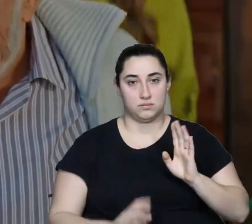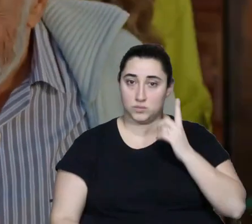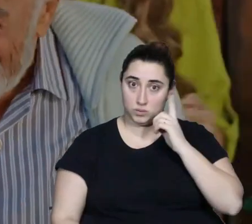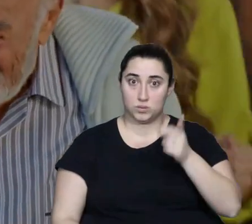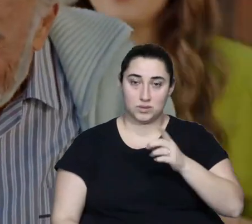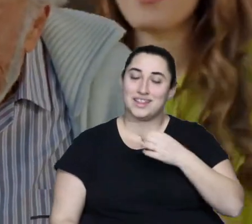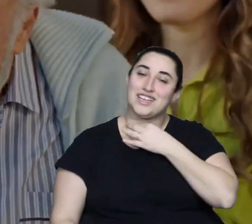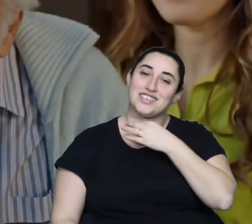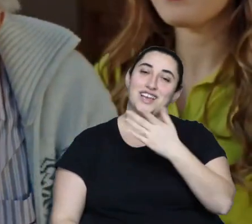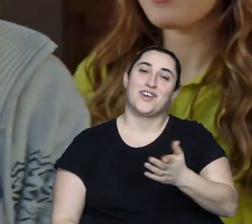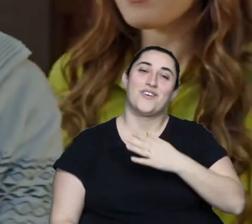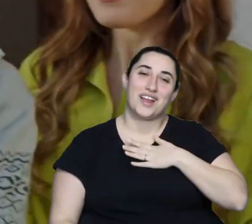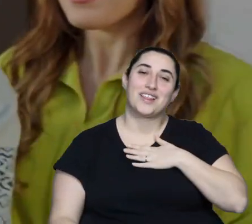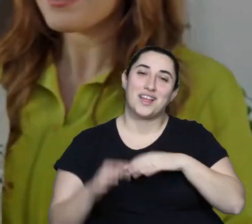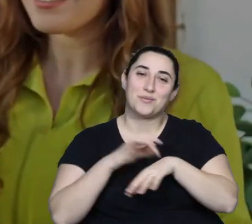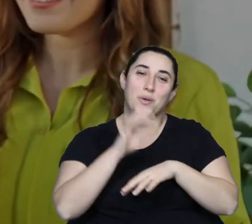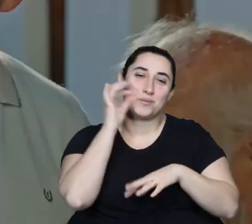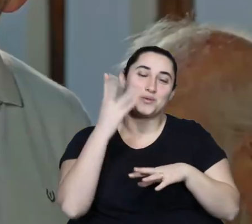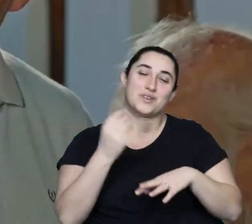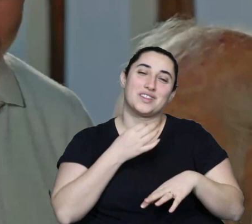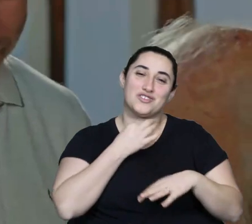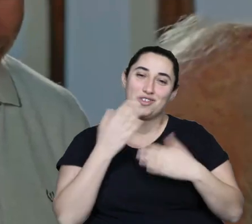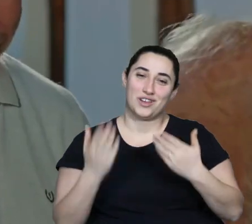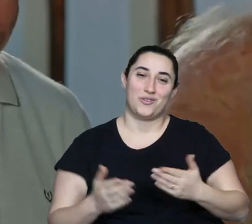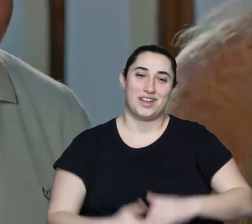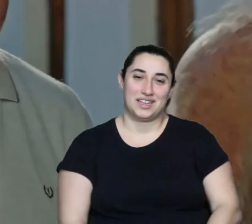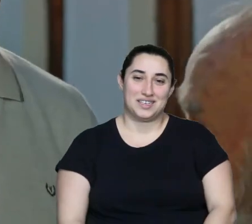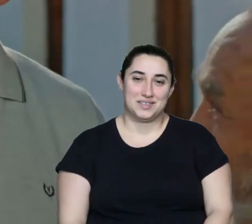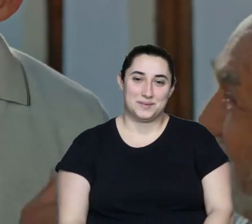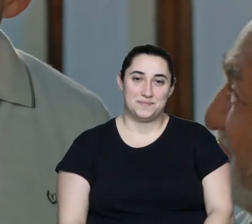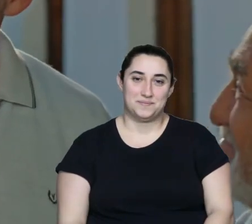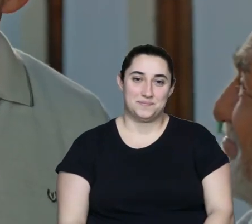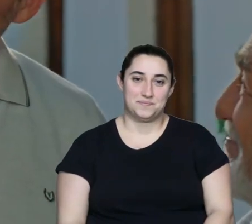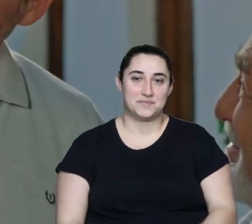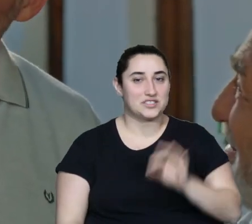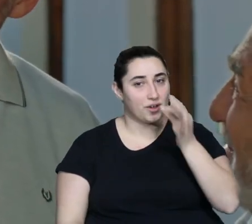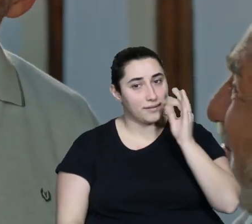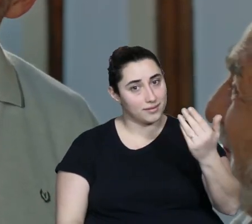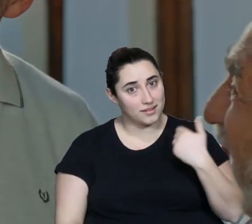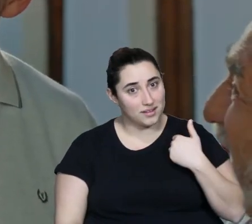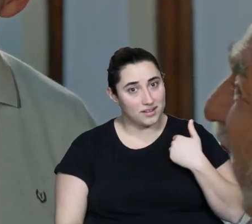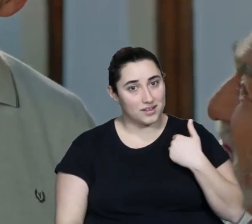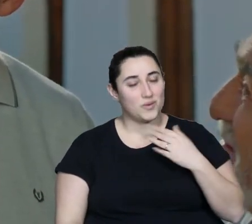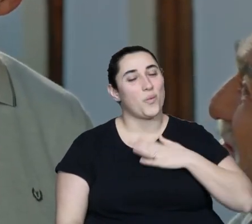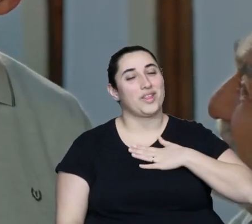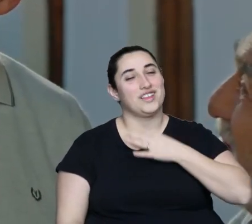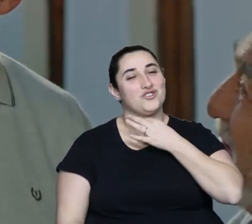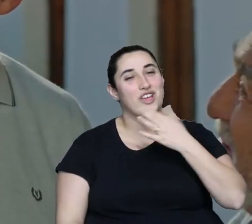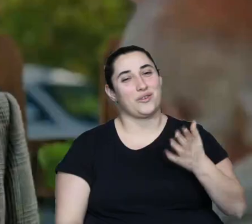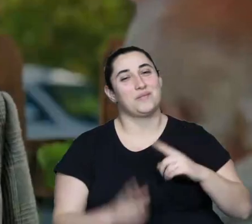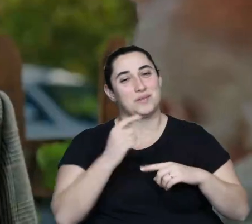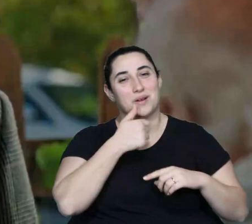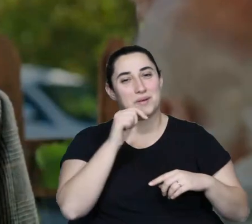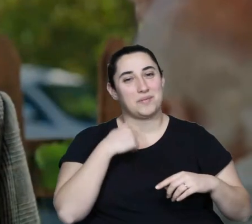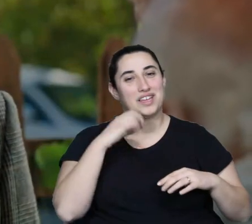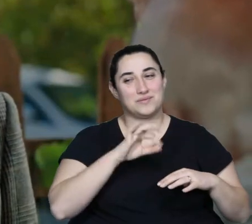duydum. Teşekkür ederim doktor bey. Çok teşekkür ederim doktor bey. Bir çay içsen gelip. Çok teşekkür ederim İbrahim